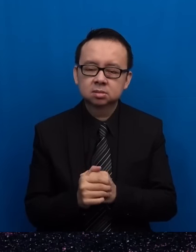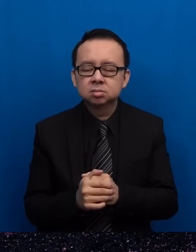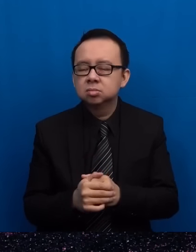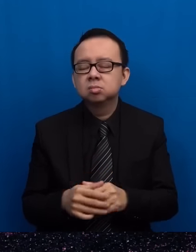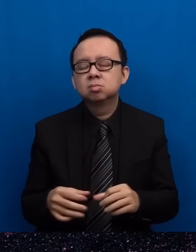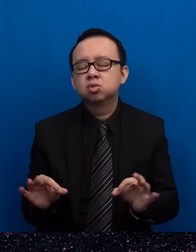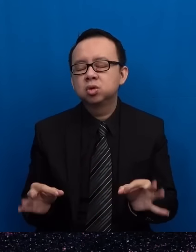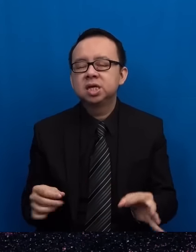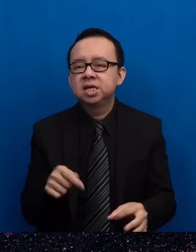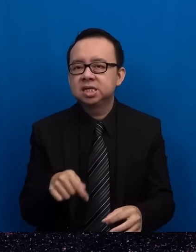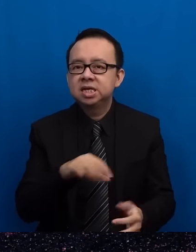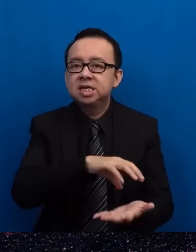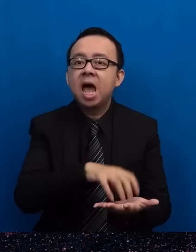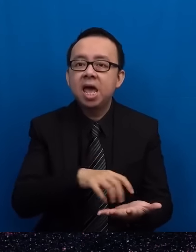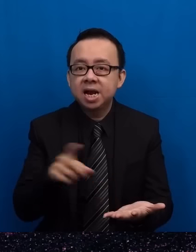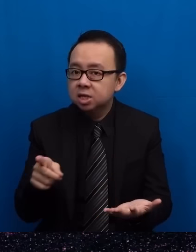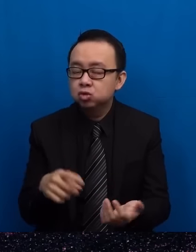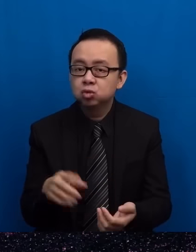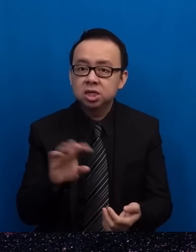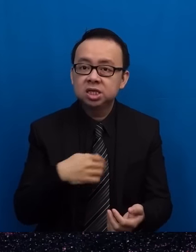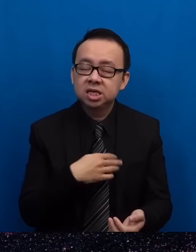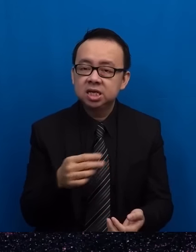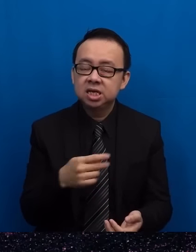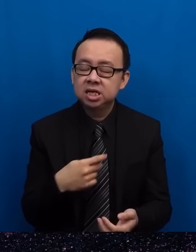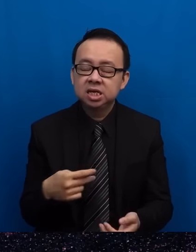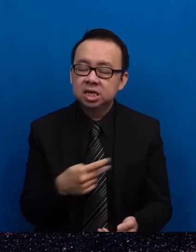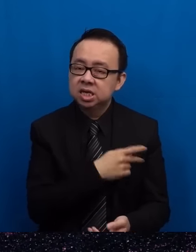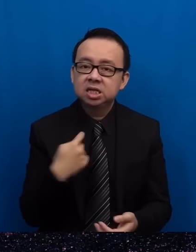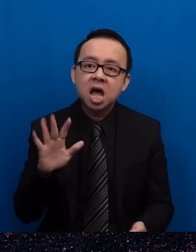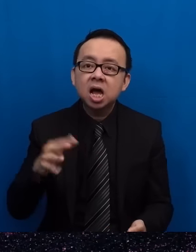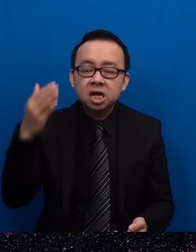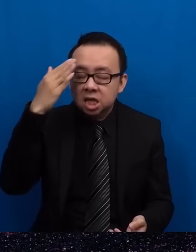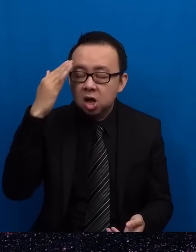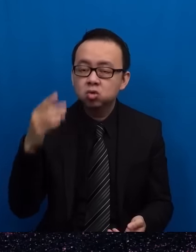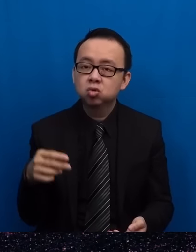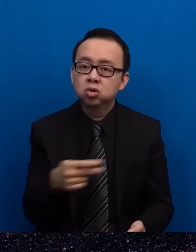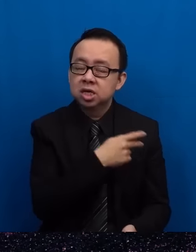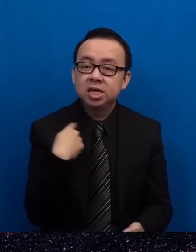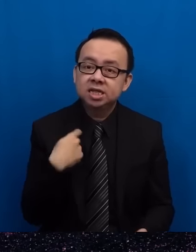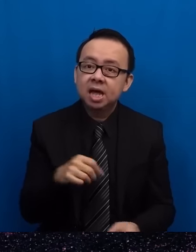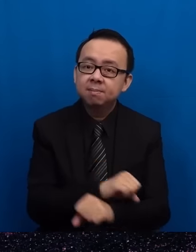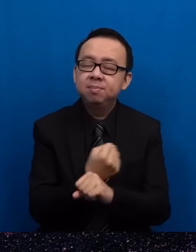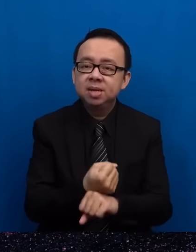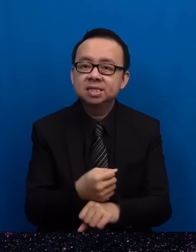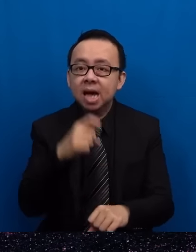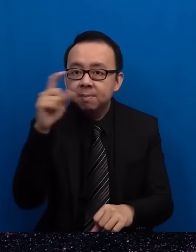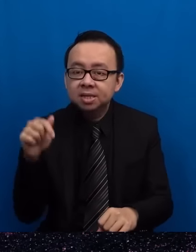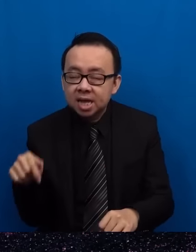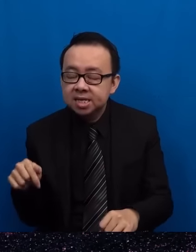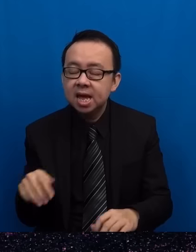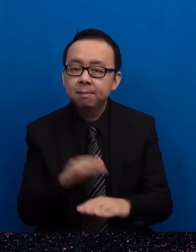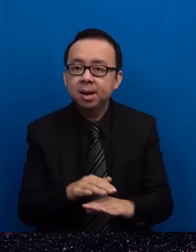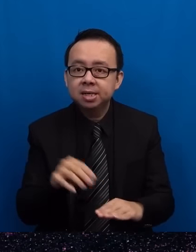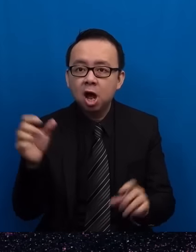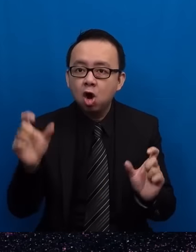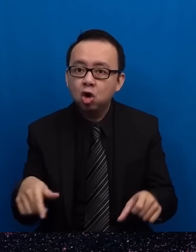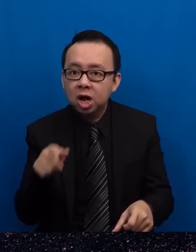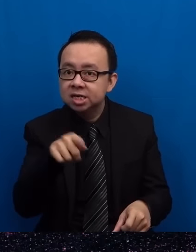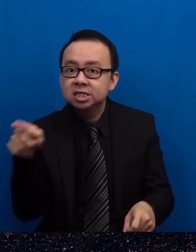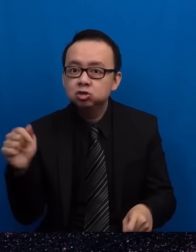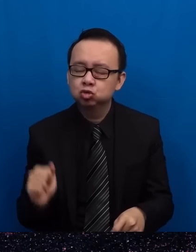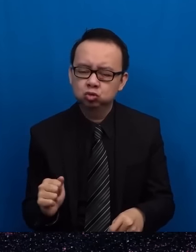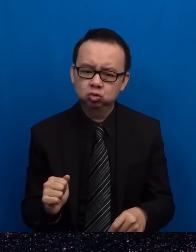tanya. Mungkin GPS kita sendiri juga bingung karena itu pintu-pintunya, karena gang-gang situ. Mungkin ada